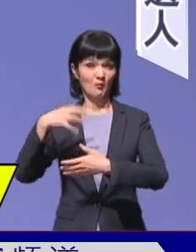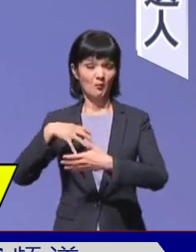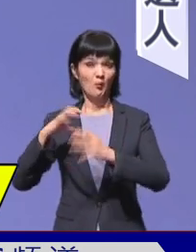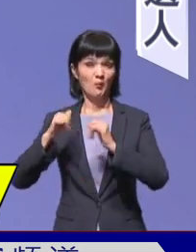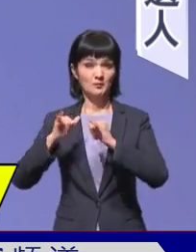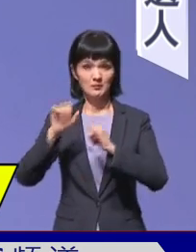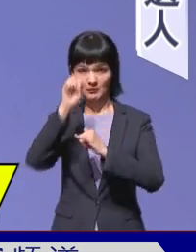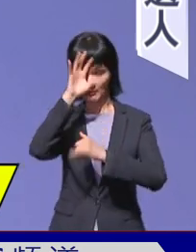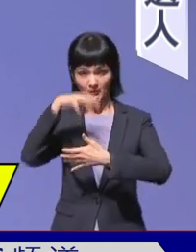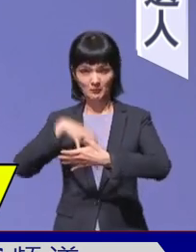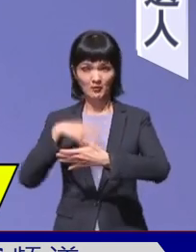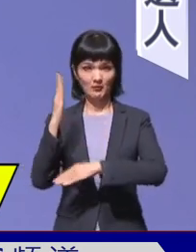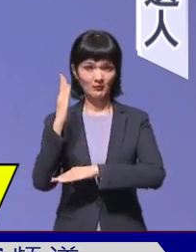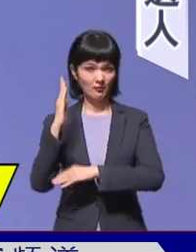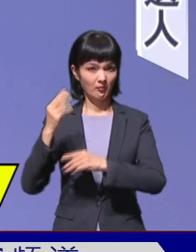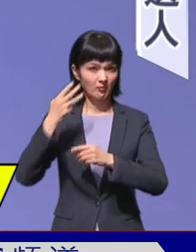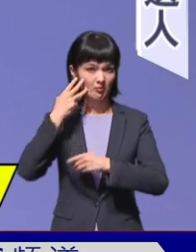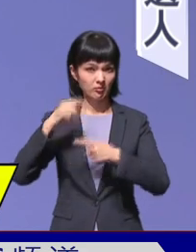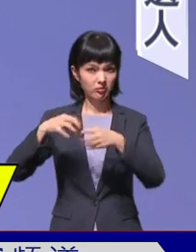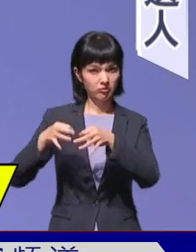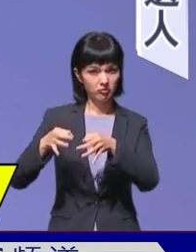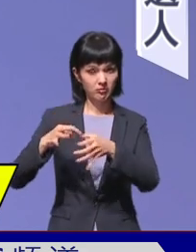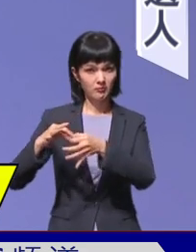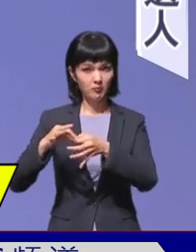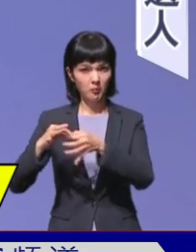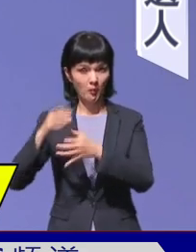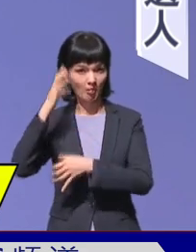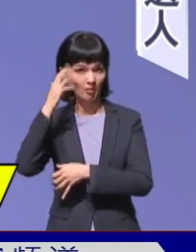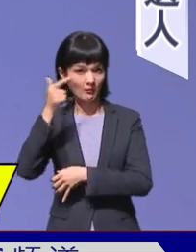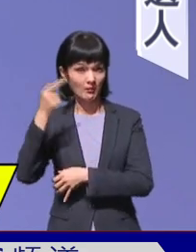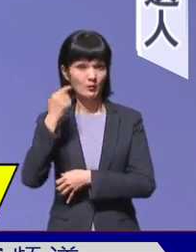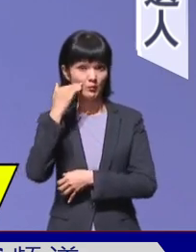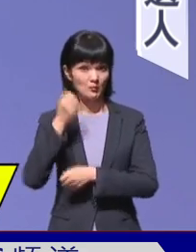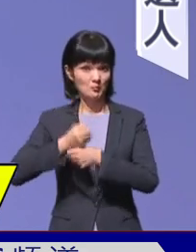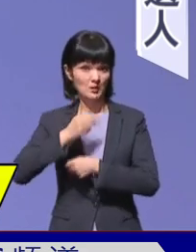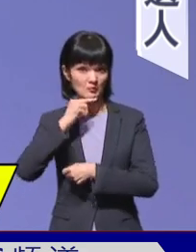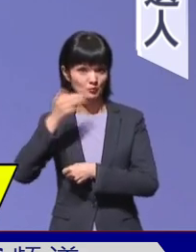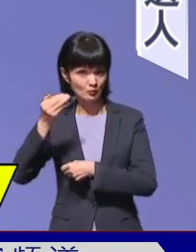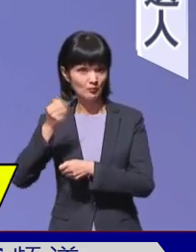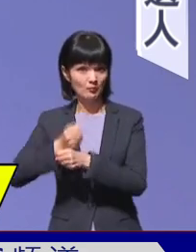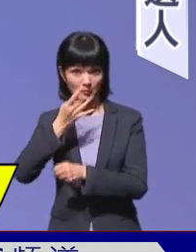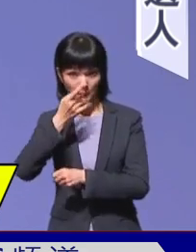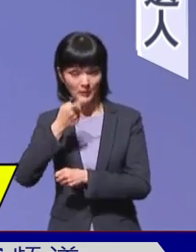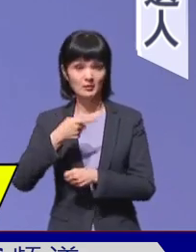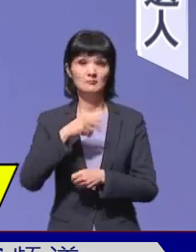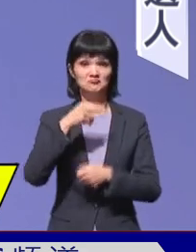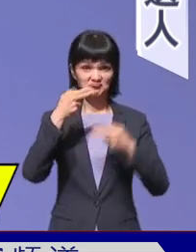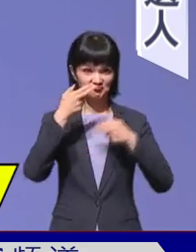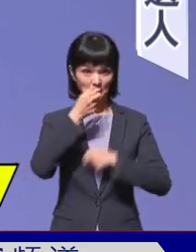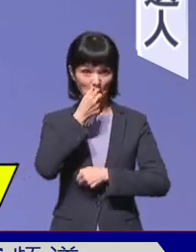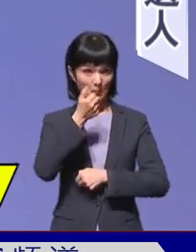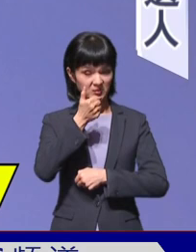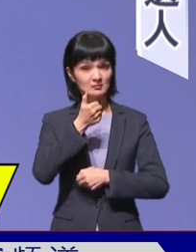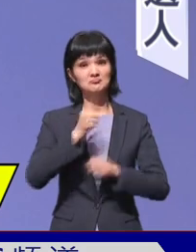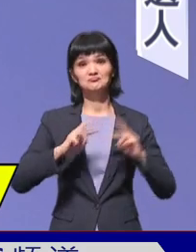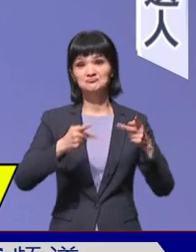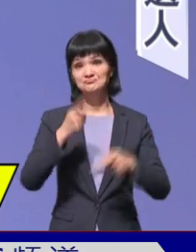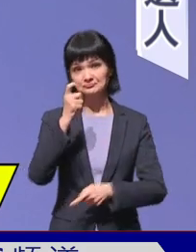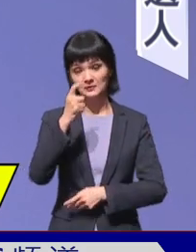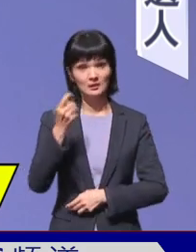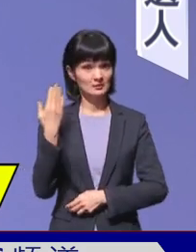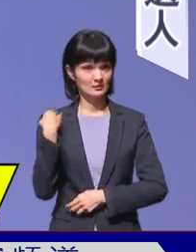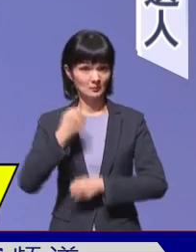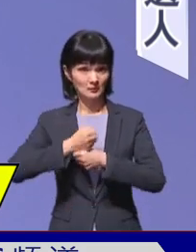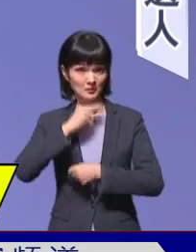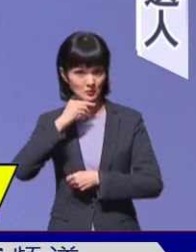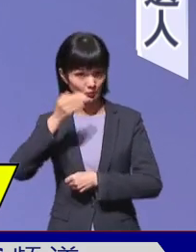不当的政商关系。如果连马英九都做不到，蒋万先生如何能改变？这个责任在马英九时